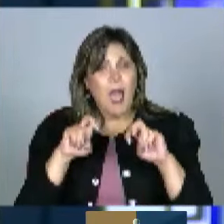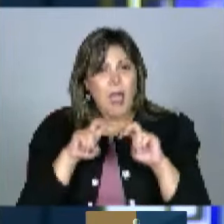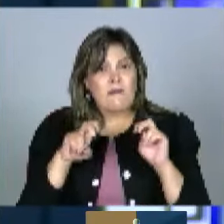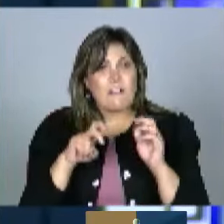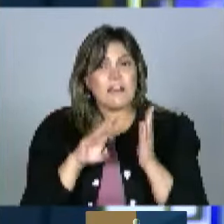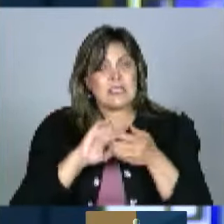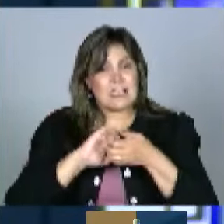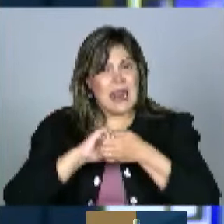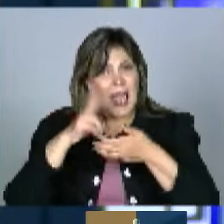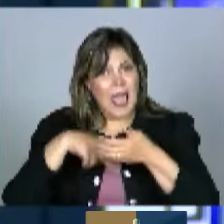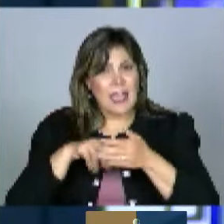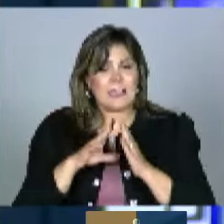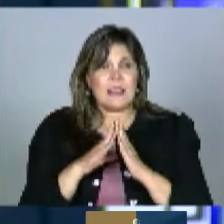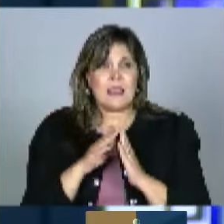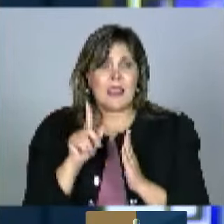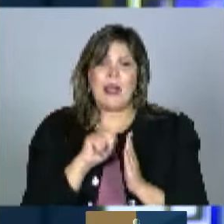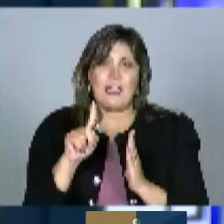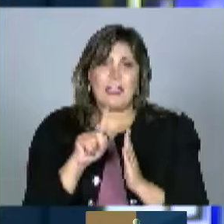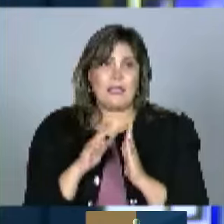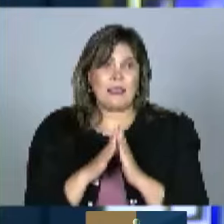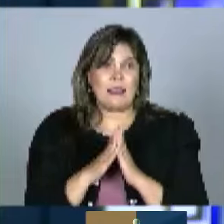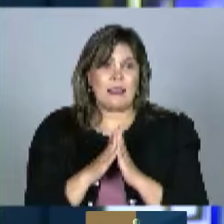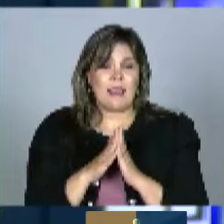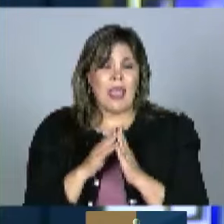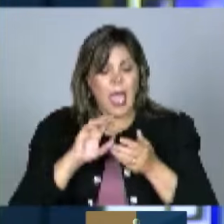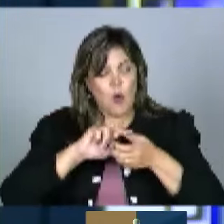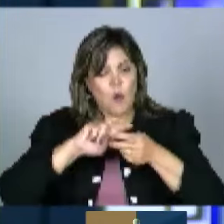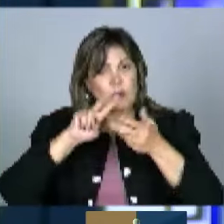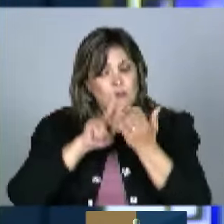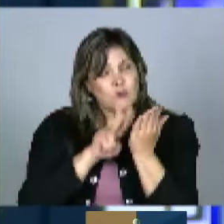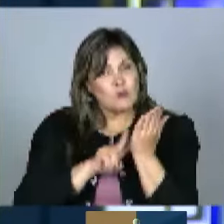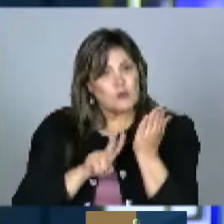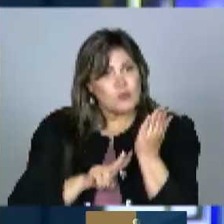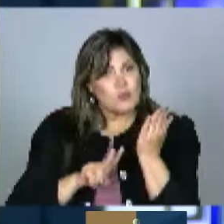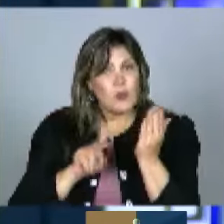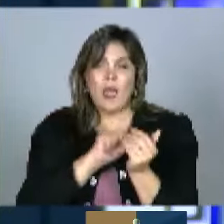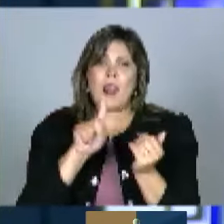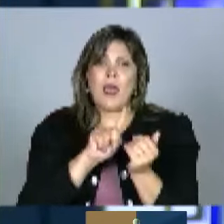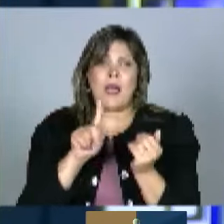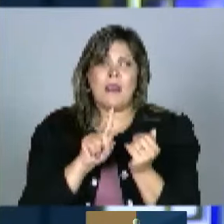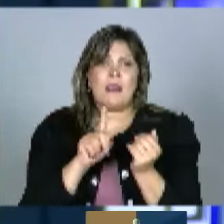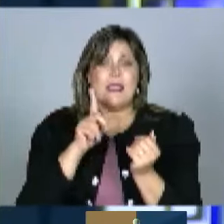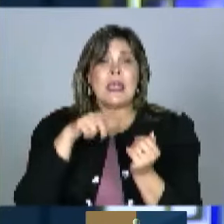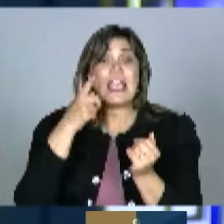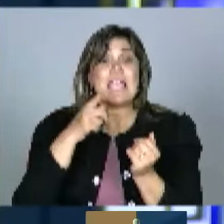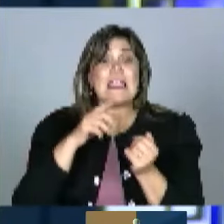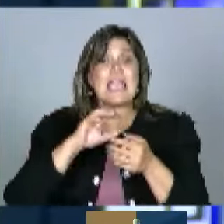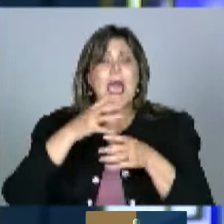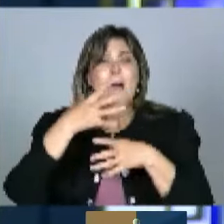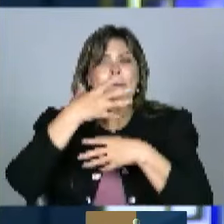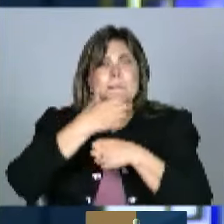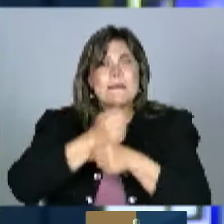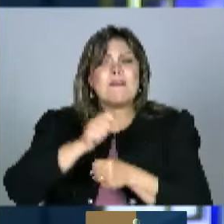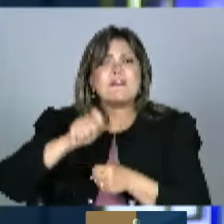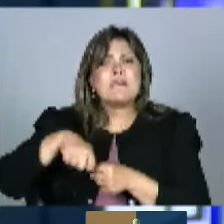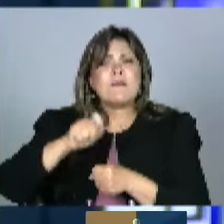العقد او تتغلغل فيها او تدرسها لا لا لا هي بتحفظ حق